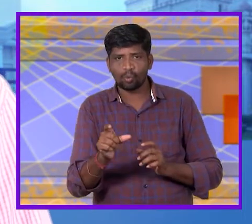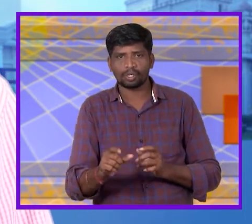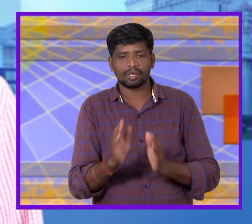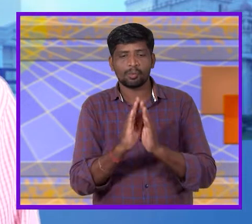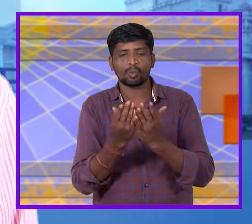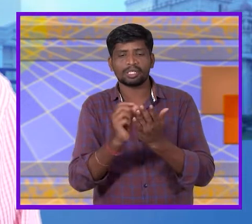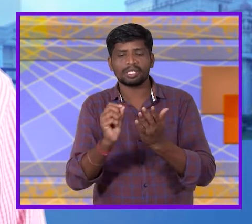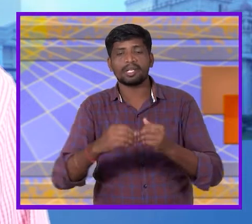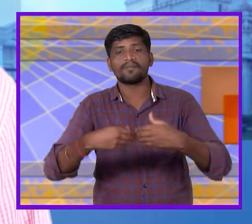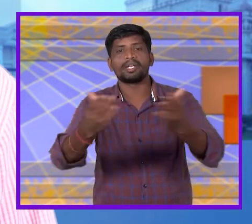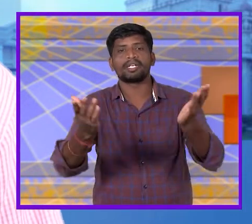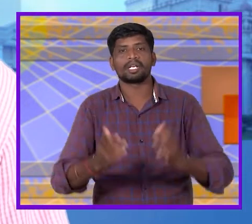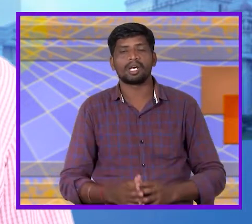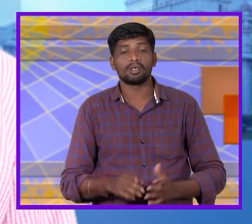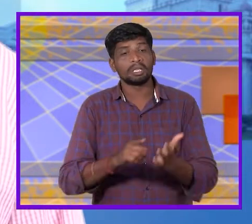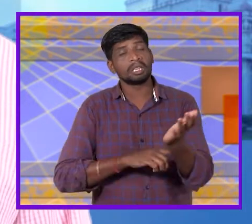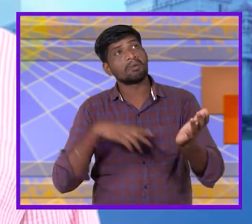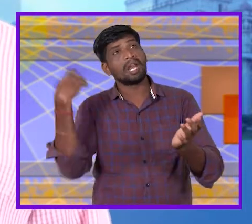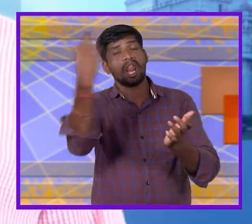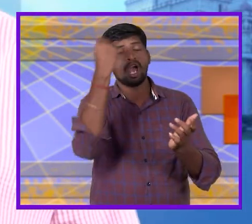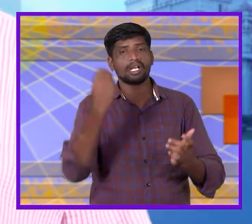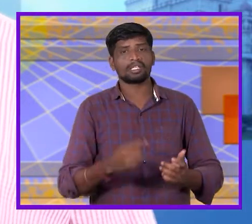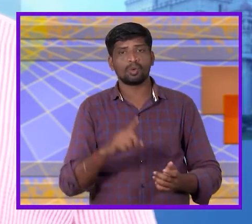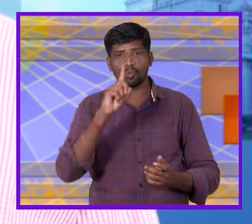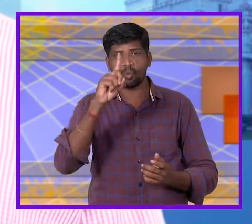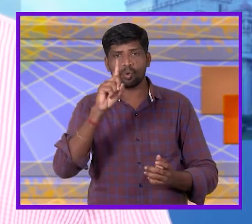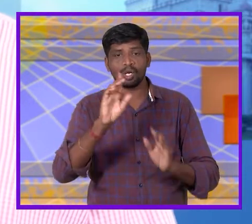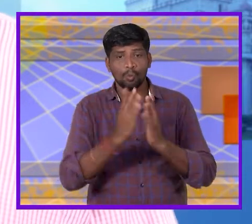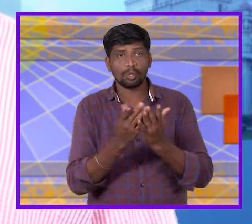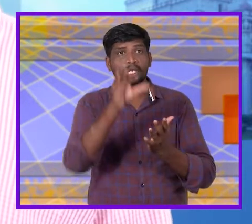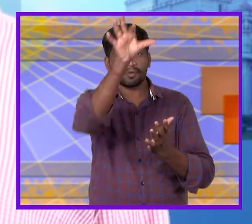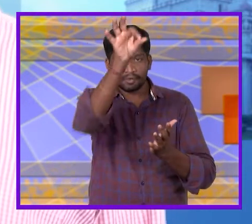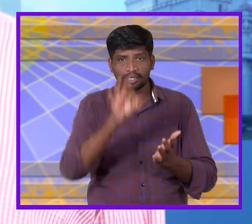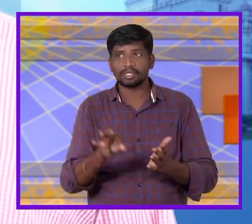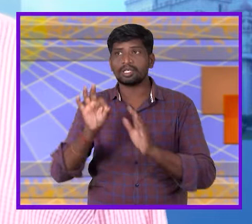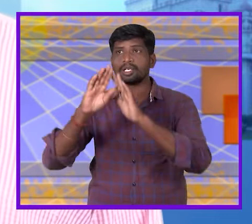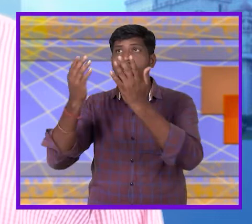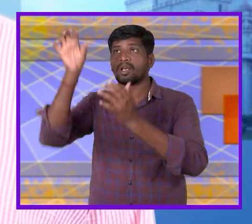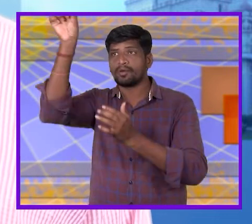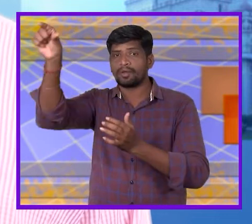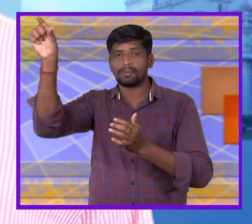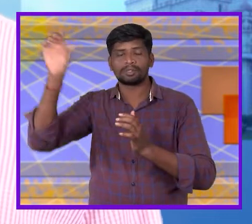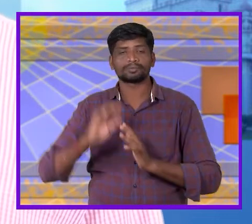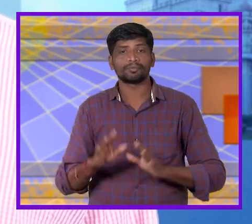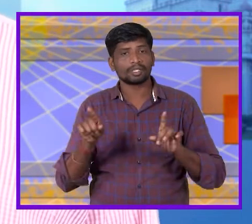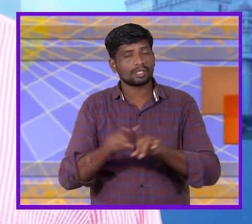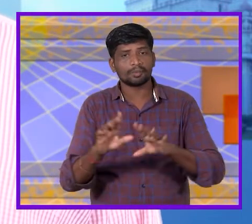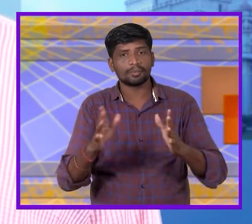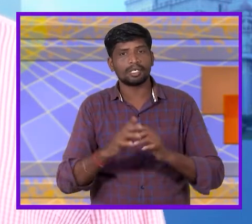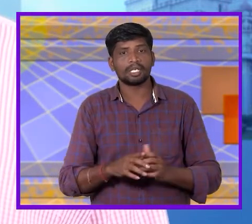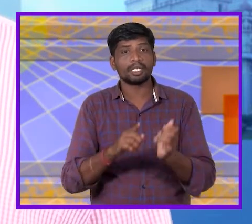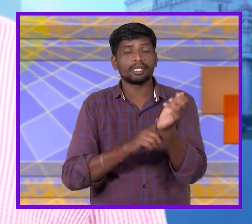எழுதி வெளியிட்டாலும் அதனுடைய ஒரு பிரதி கன்னிமாரா நூலகத்தில் வைக்கப்படும். அது மட்டுமல்ல,